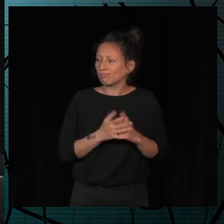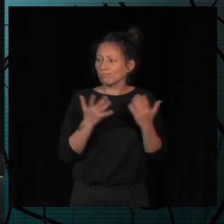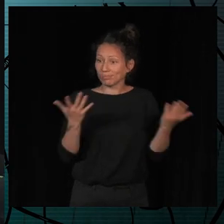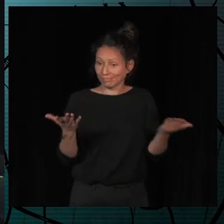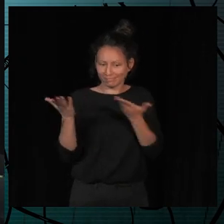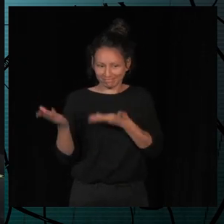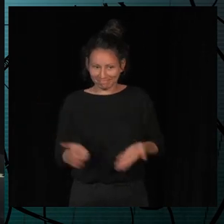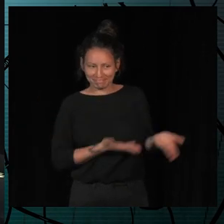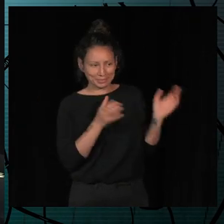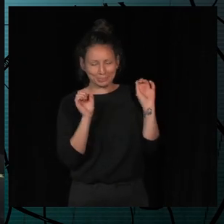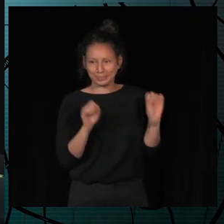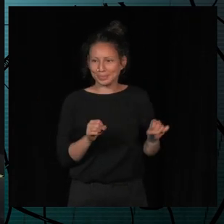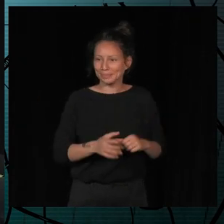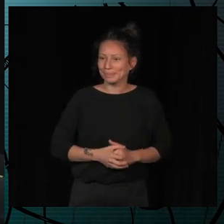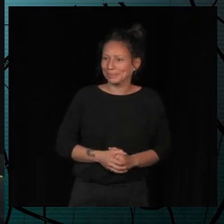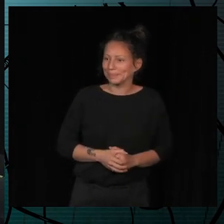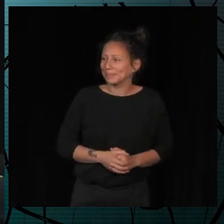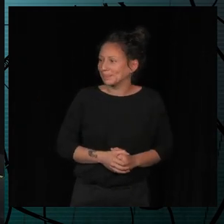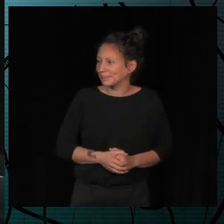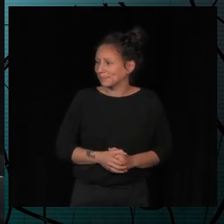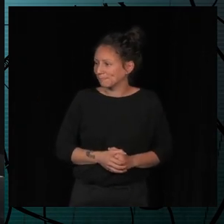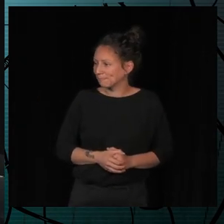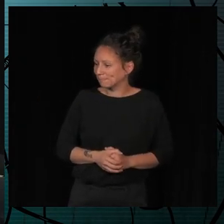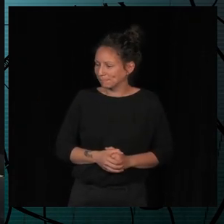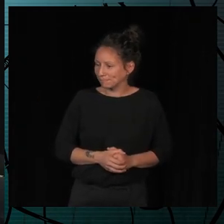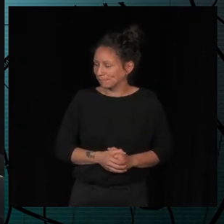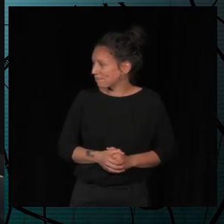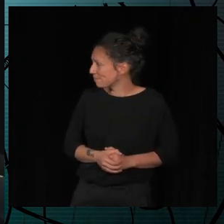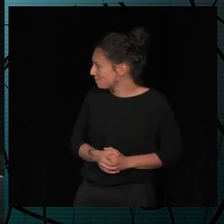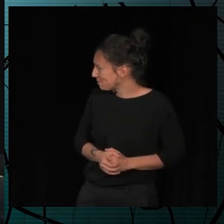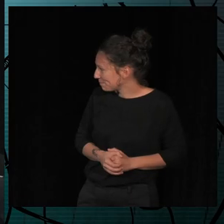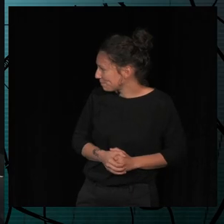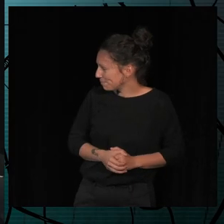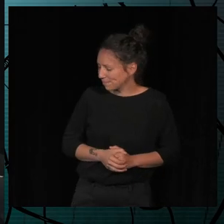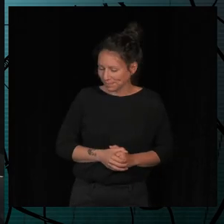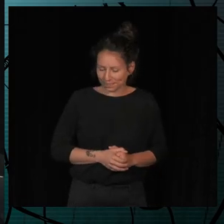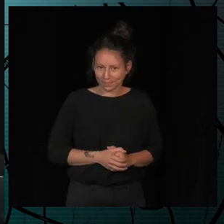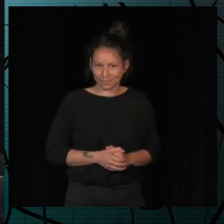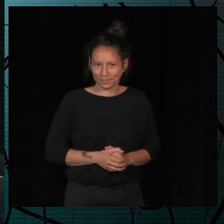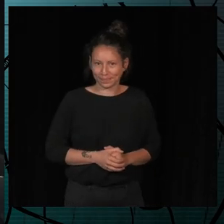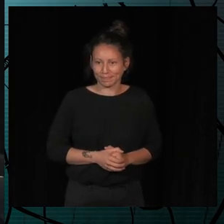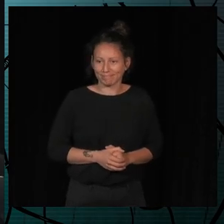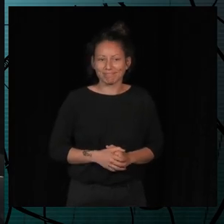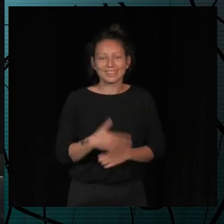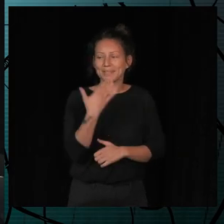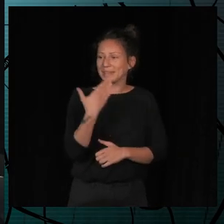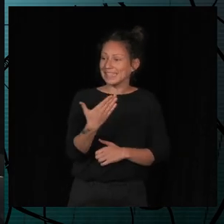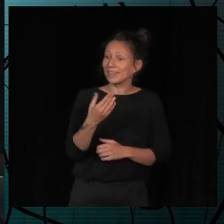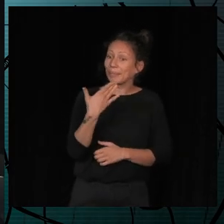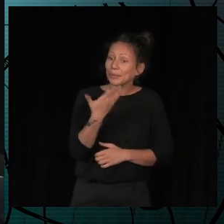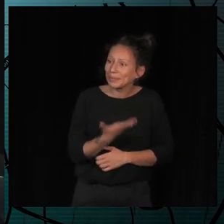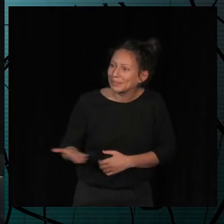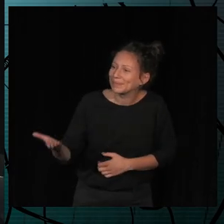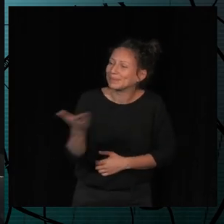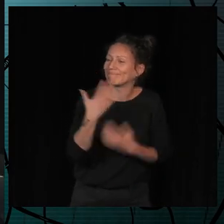faire je vous donne la parole pour suivre avec le micro merci bonjour tout le